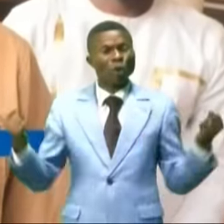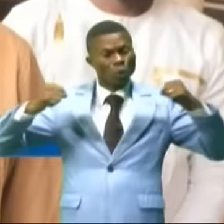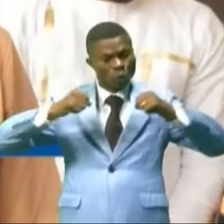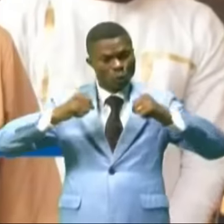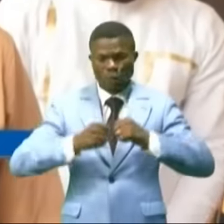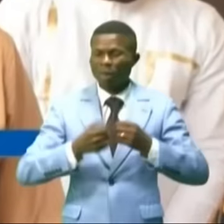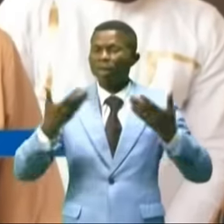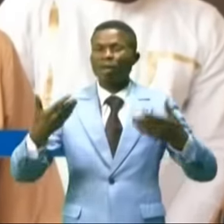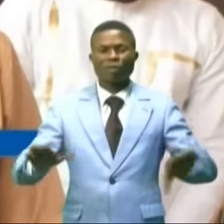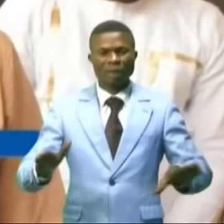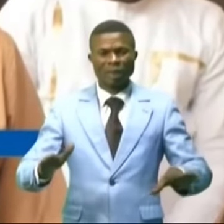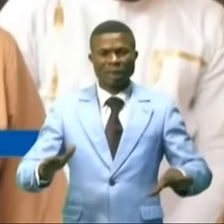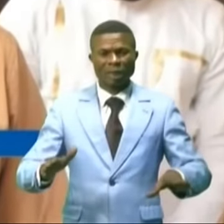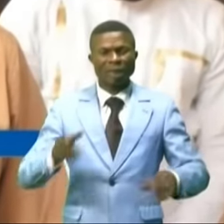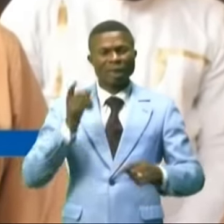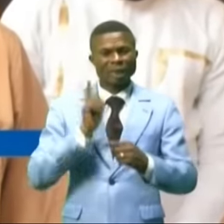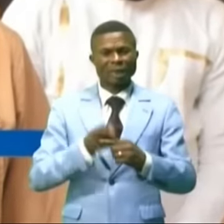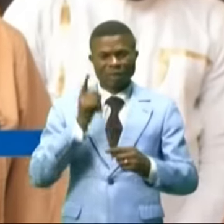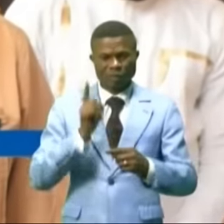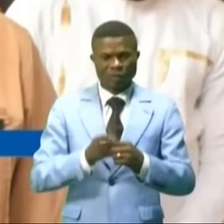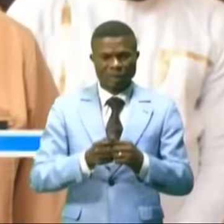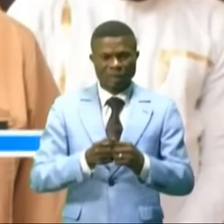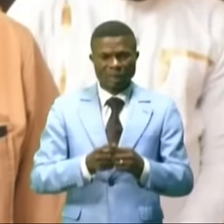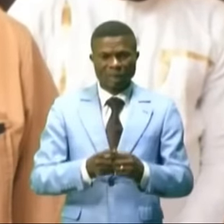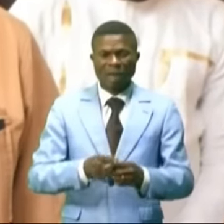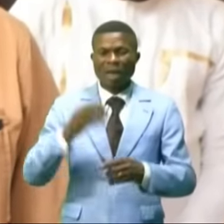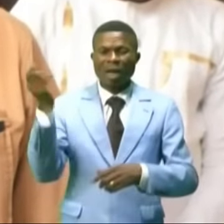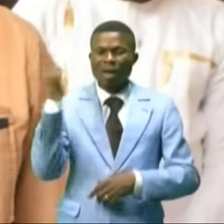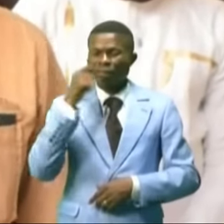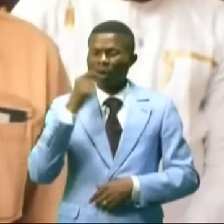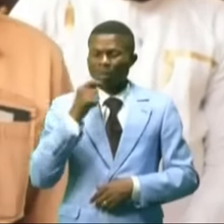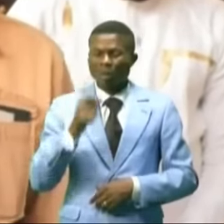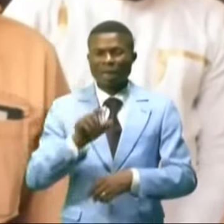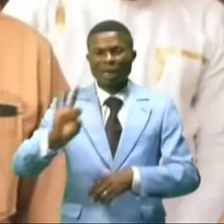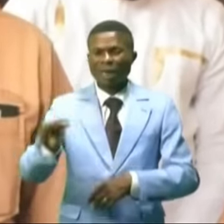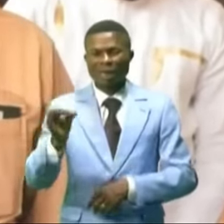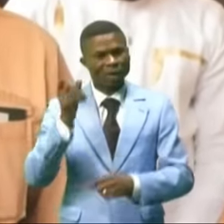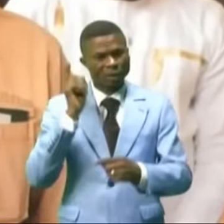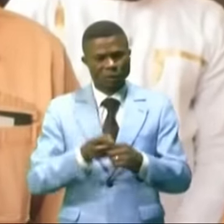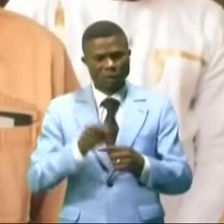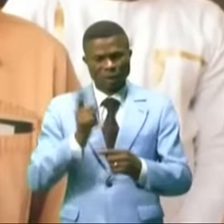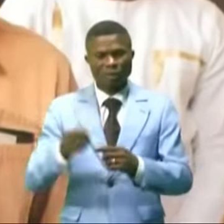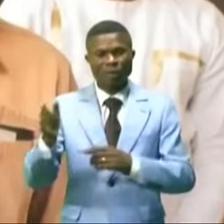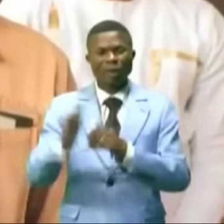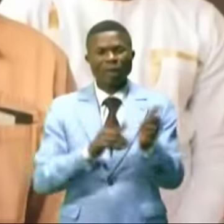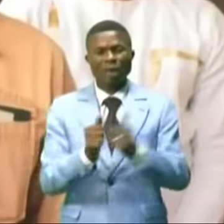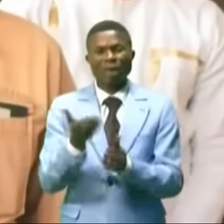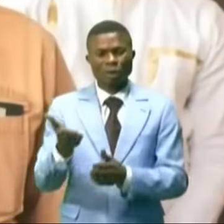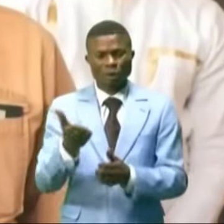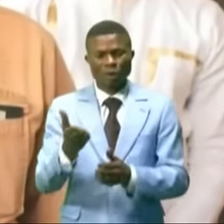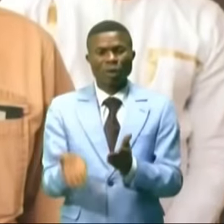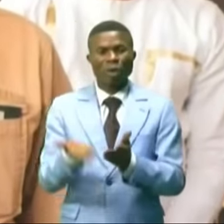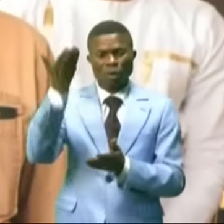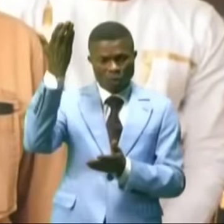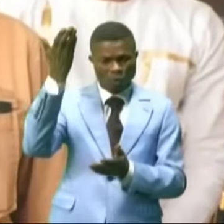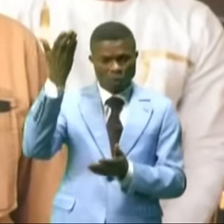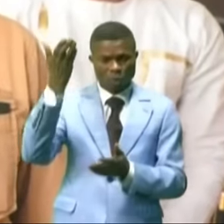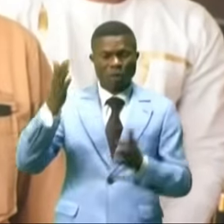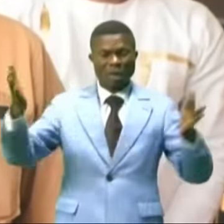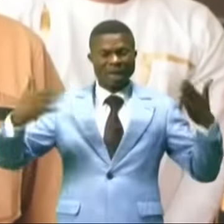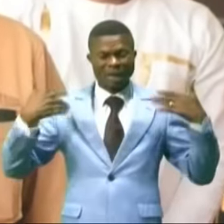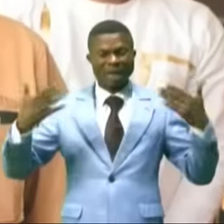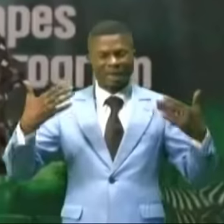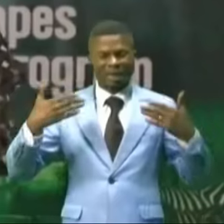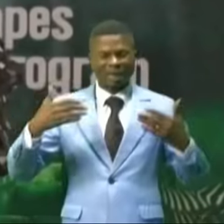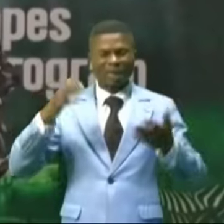c'est fini. On aura des tourbières, mais le carbone qui est stocké va aller dans l'atmosphère et on va augmenter nos émissions de gaz à